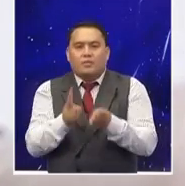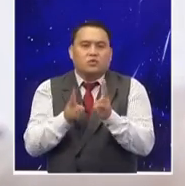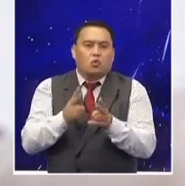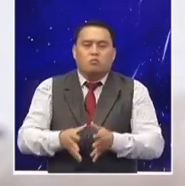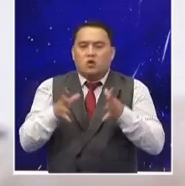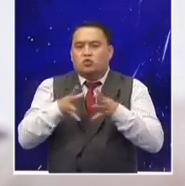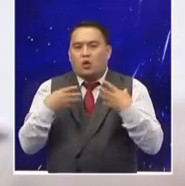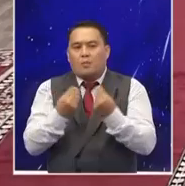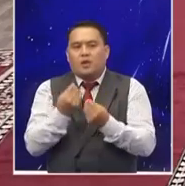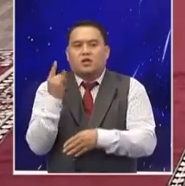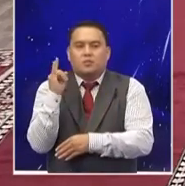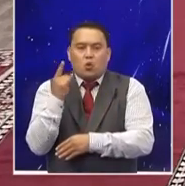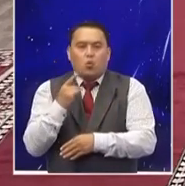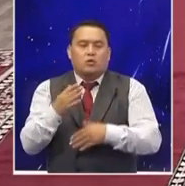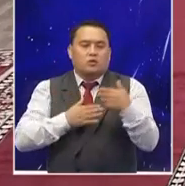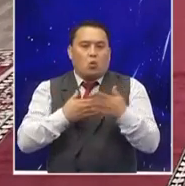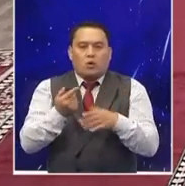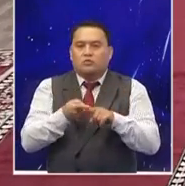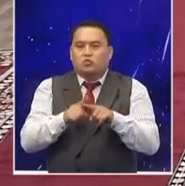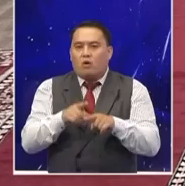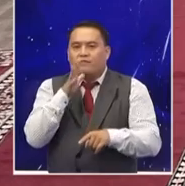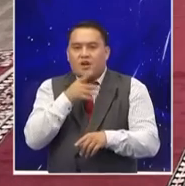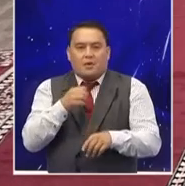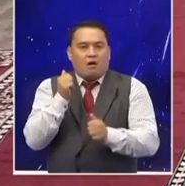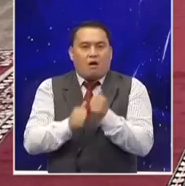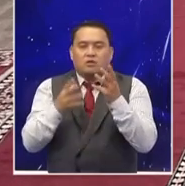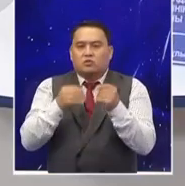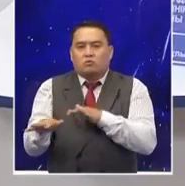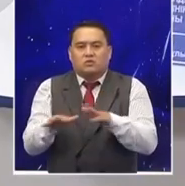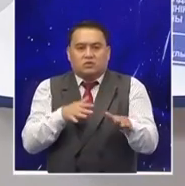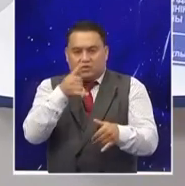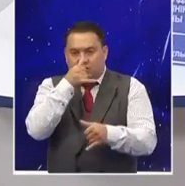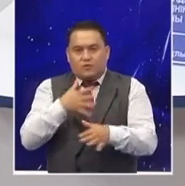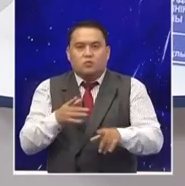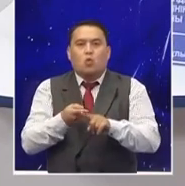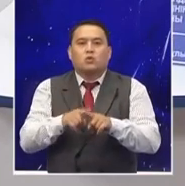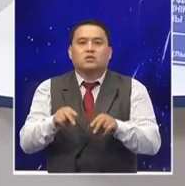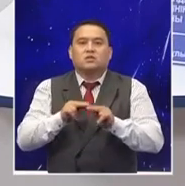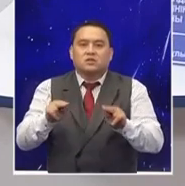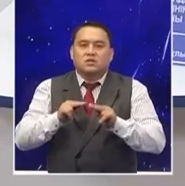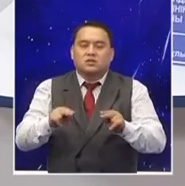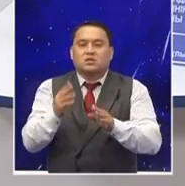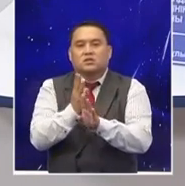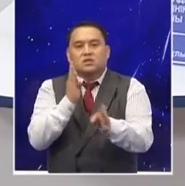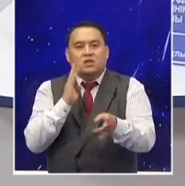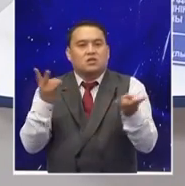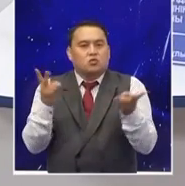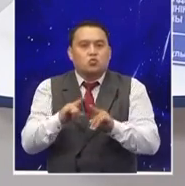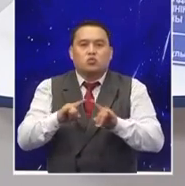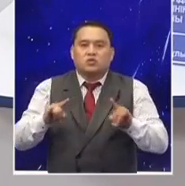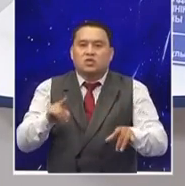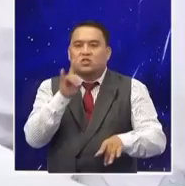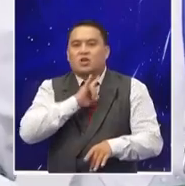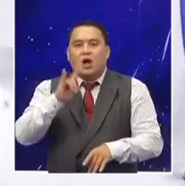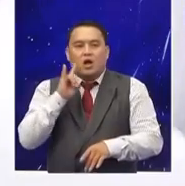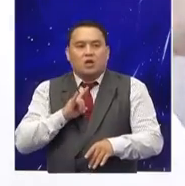семьи еще и маленький ребенок на руках выкроить время в такой каждодневной суете не просто а сына на очередь в детский сад ставить надо женщина